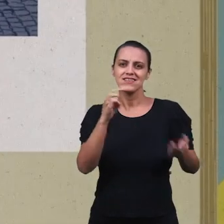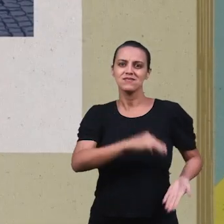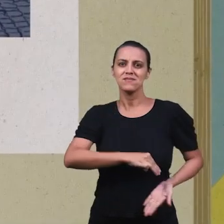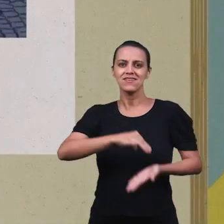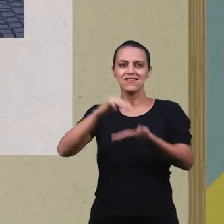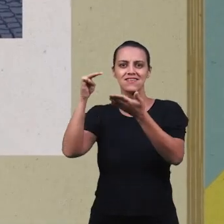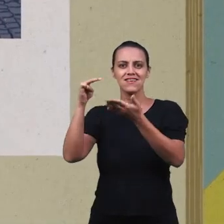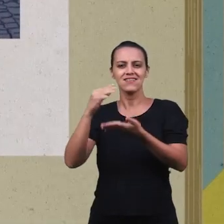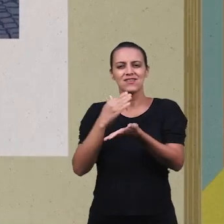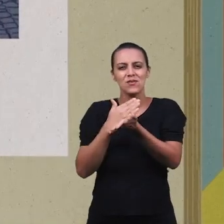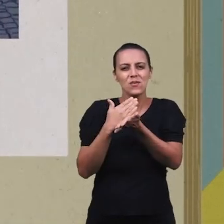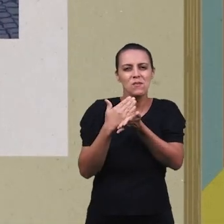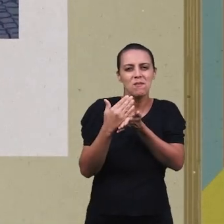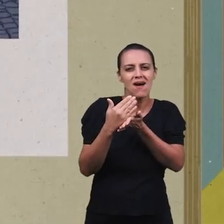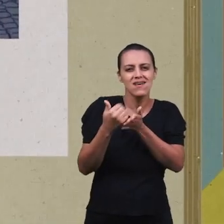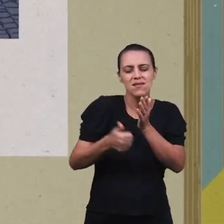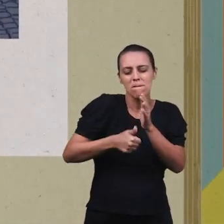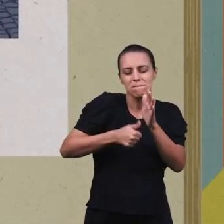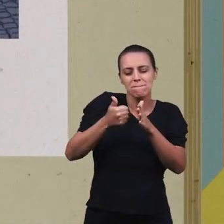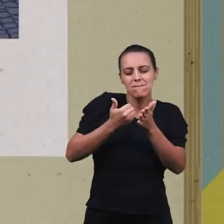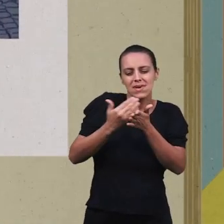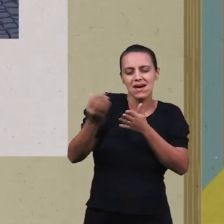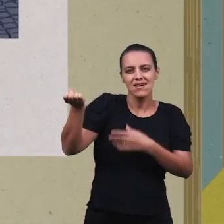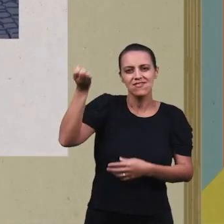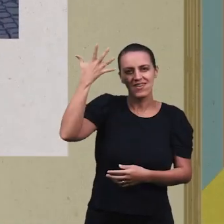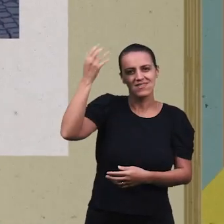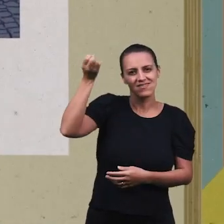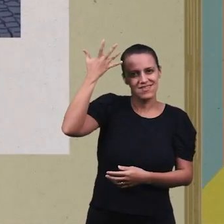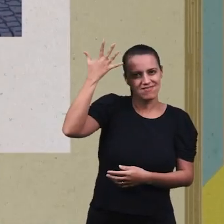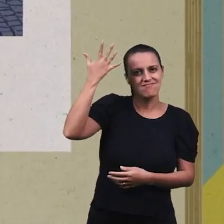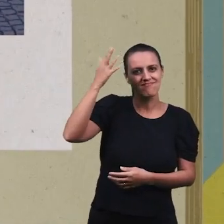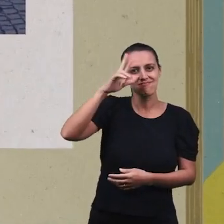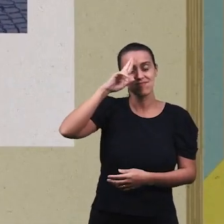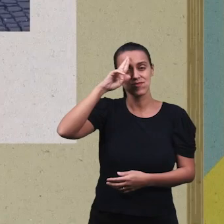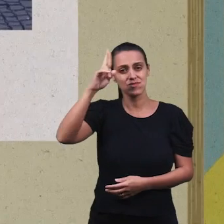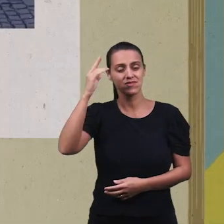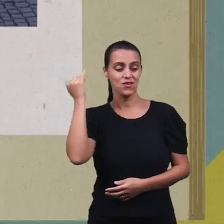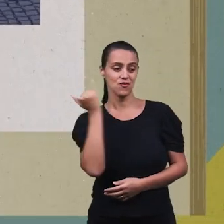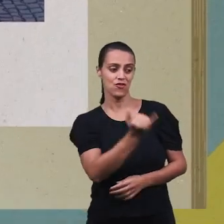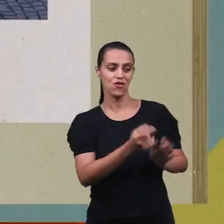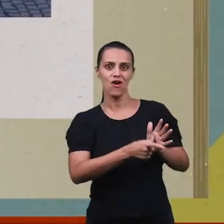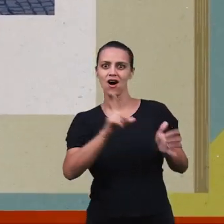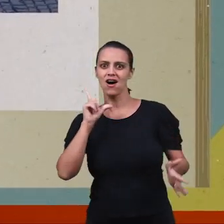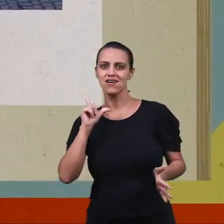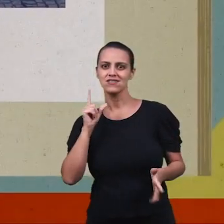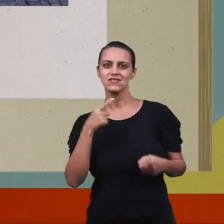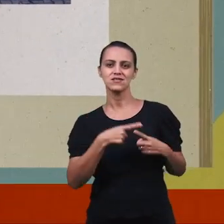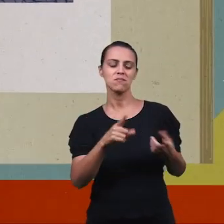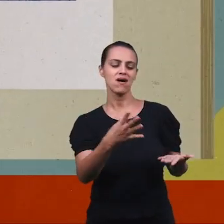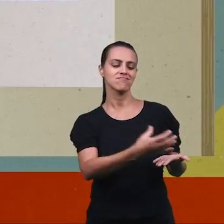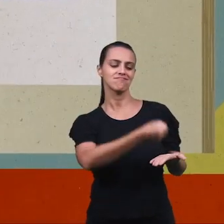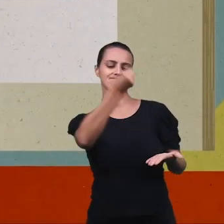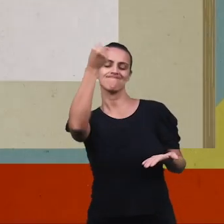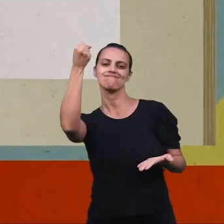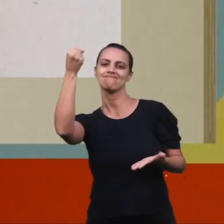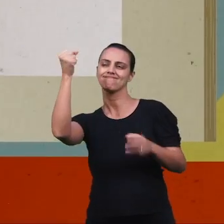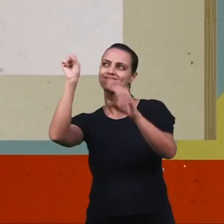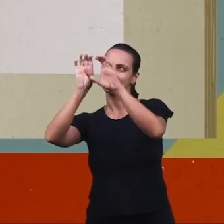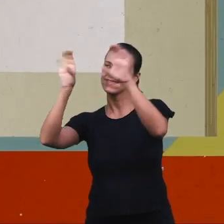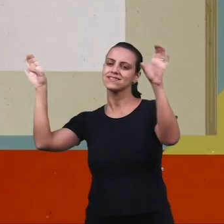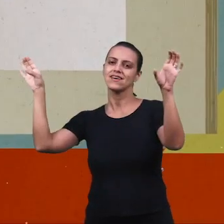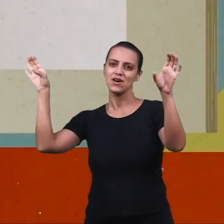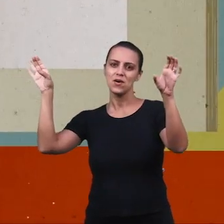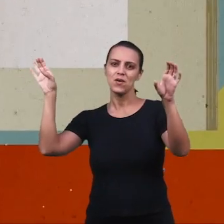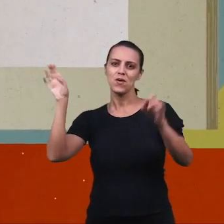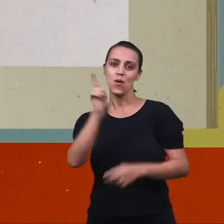Maranatha recevrait les premières révélations. Le Seigneur a anticipé aux frères qui a été pris pour l'éternité